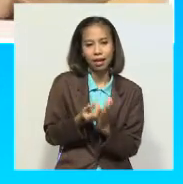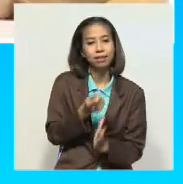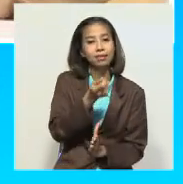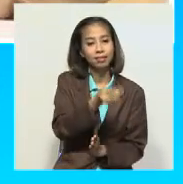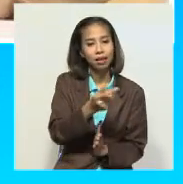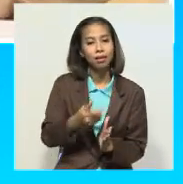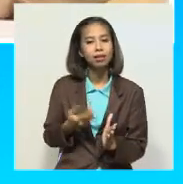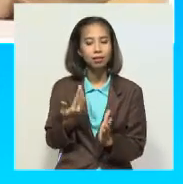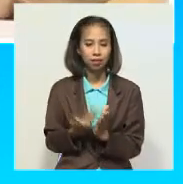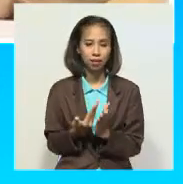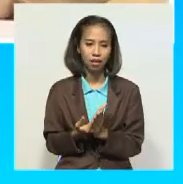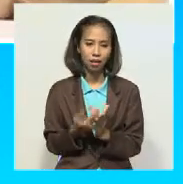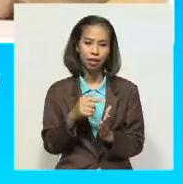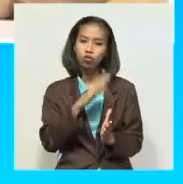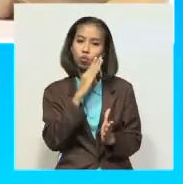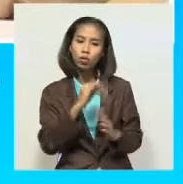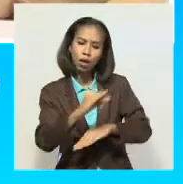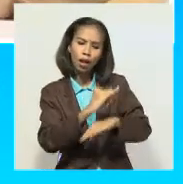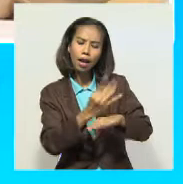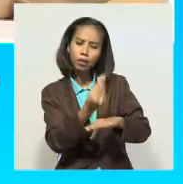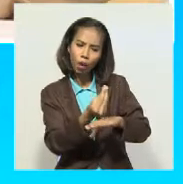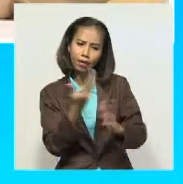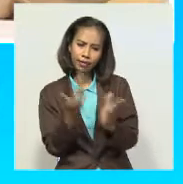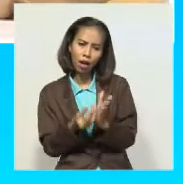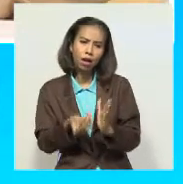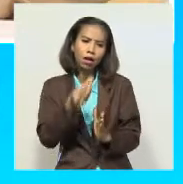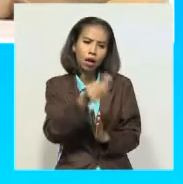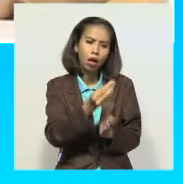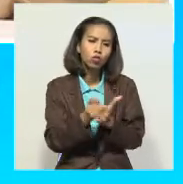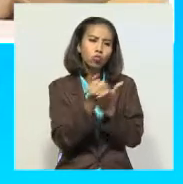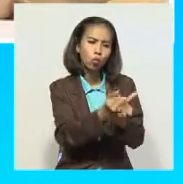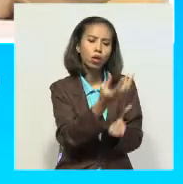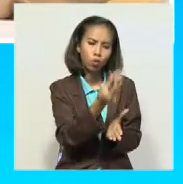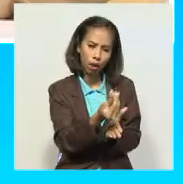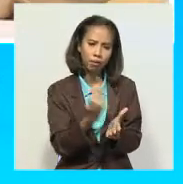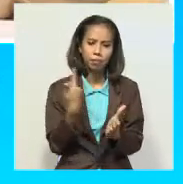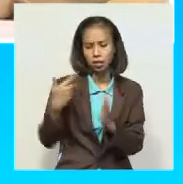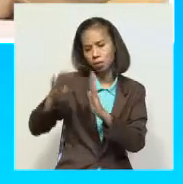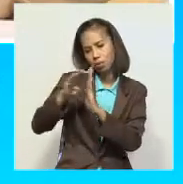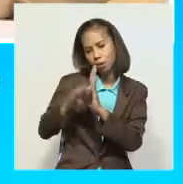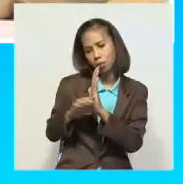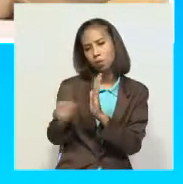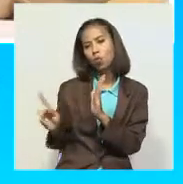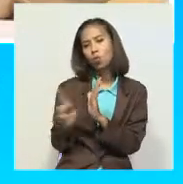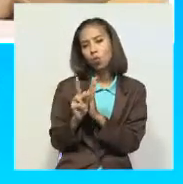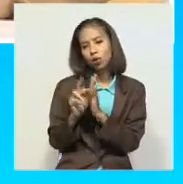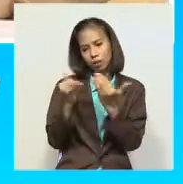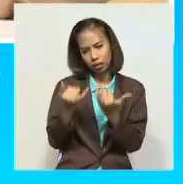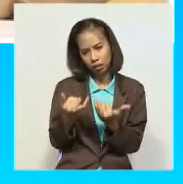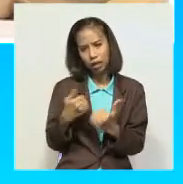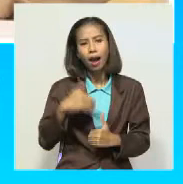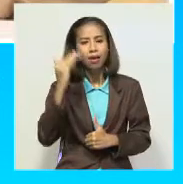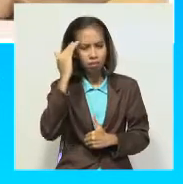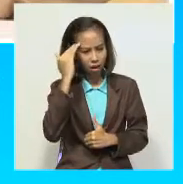เขาจะมีให้เลยพื้นที่เท่านี้ได้ค่าชดเชยอะไรบ้างเพราะนั้นสิ่งเหล่านี้เนี่ยก็ต้องให้ก็สร้างความเข้าใจคือเราก็ทราบว่